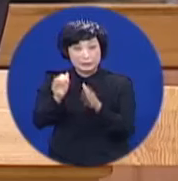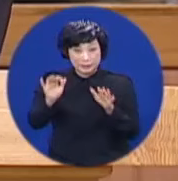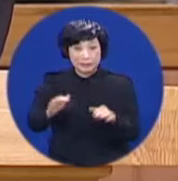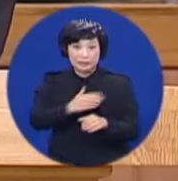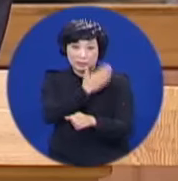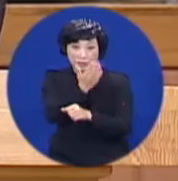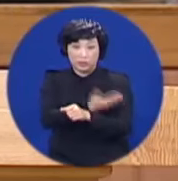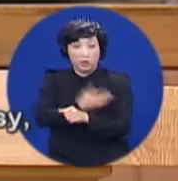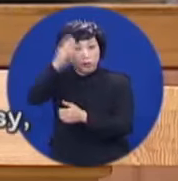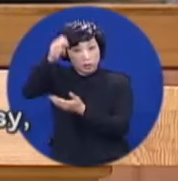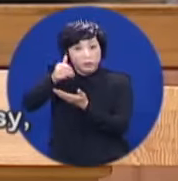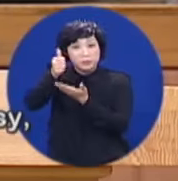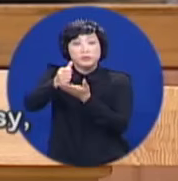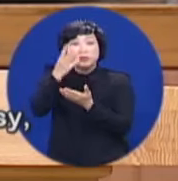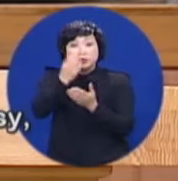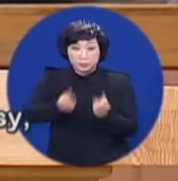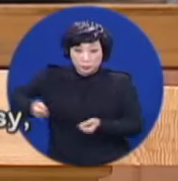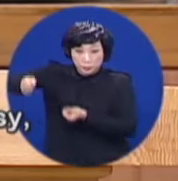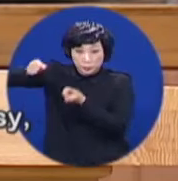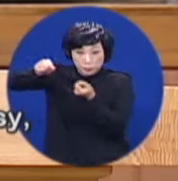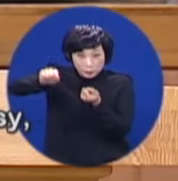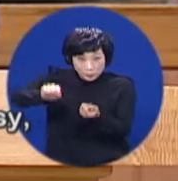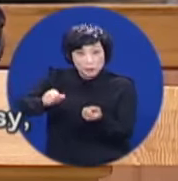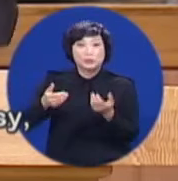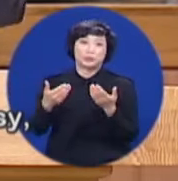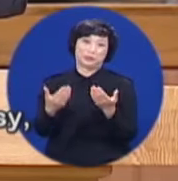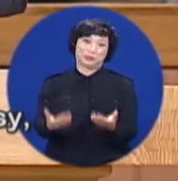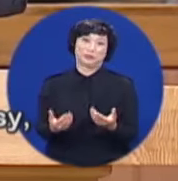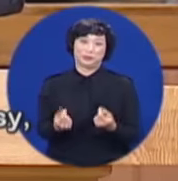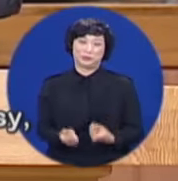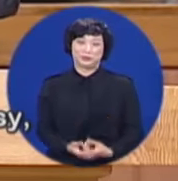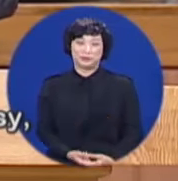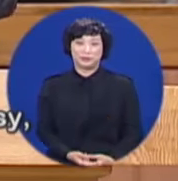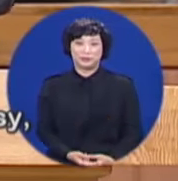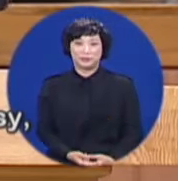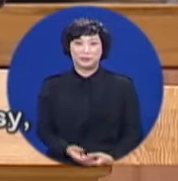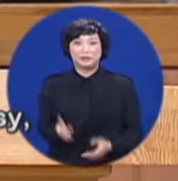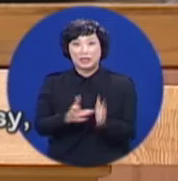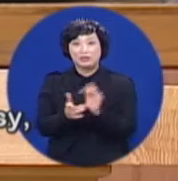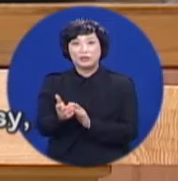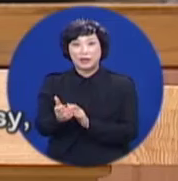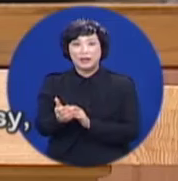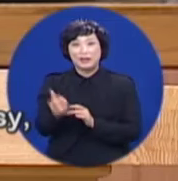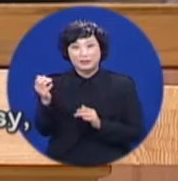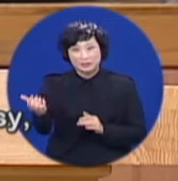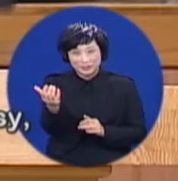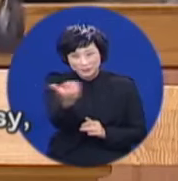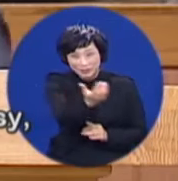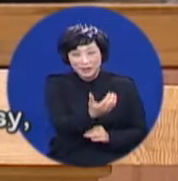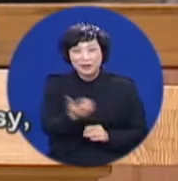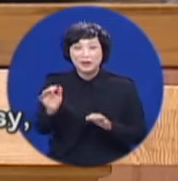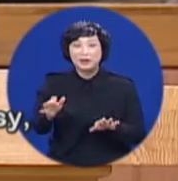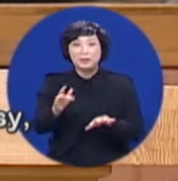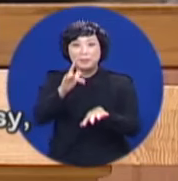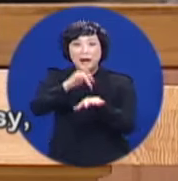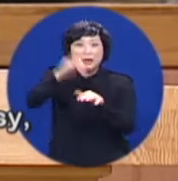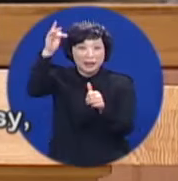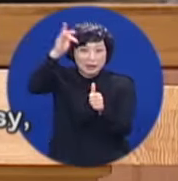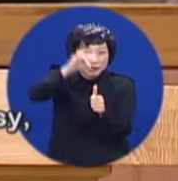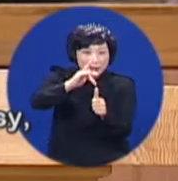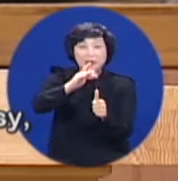능력과 성령을 기름 부으듯 하시는데 그가 달리면서 마귀에게